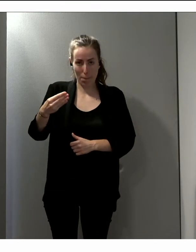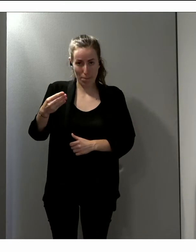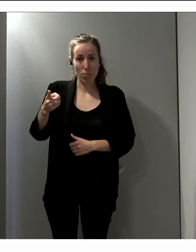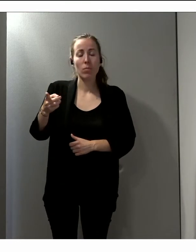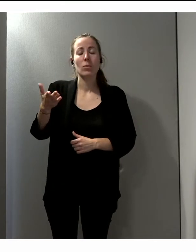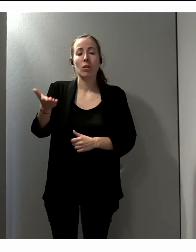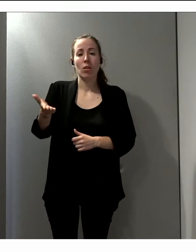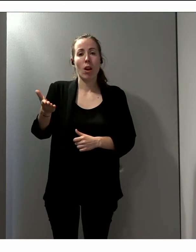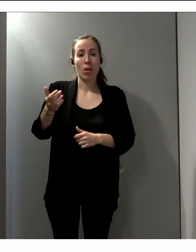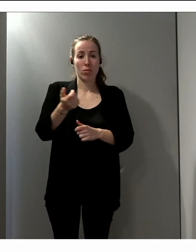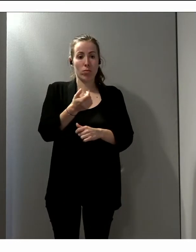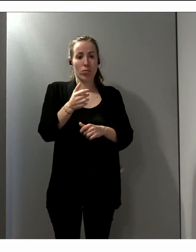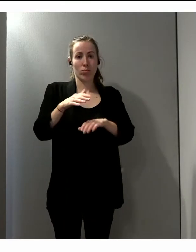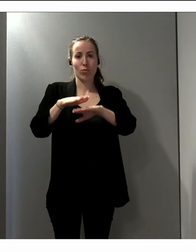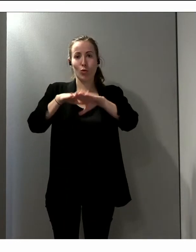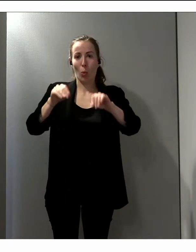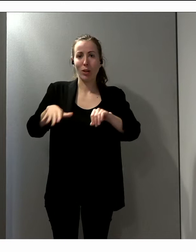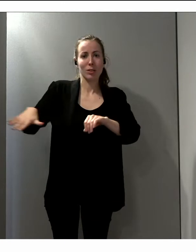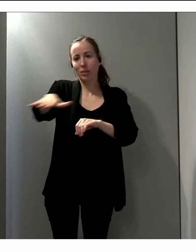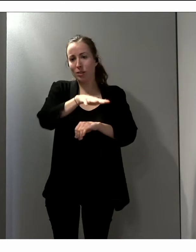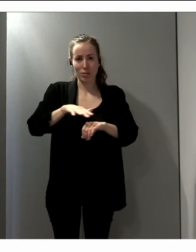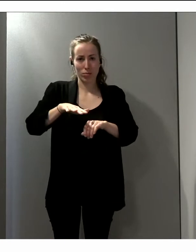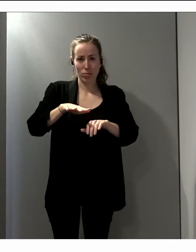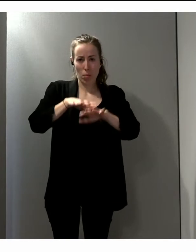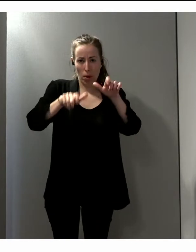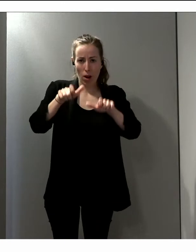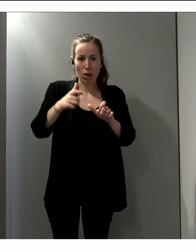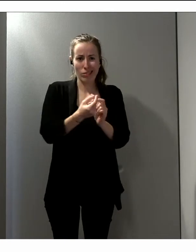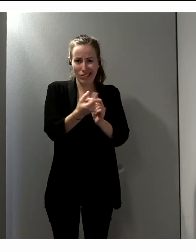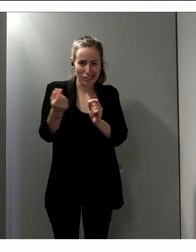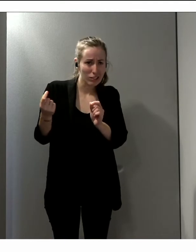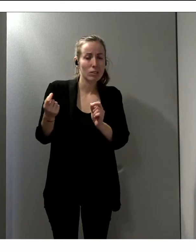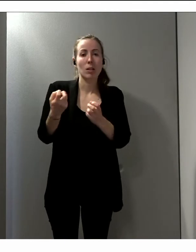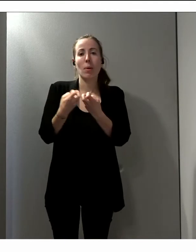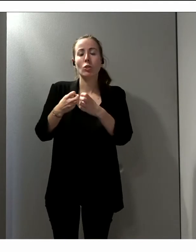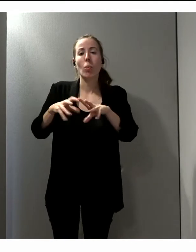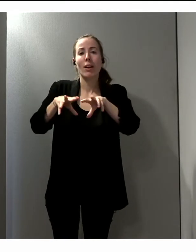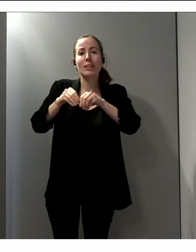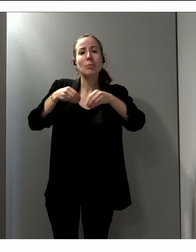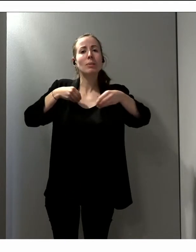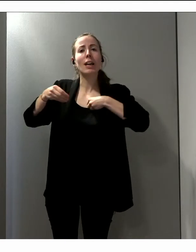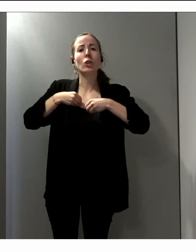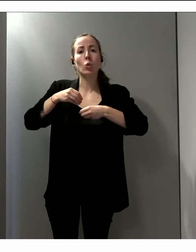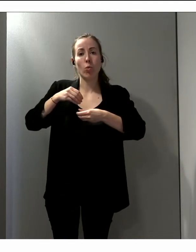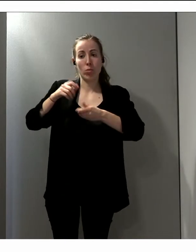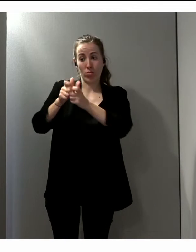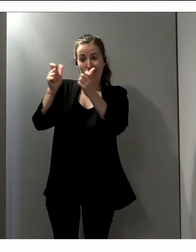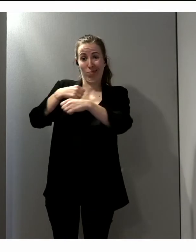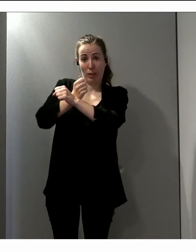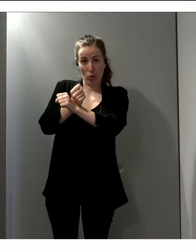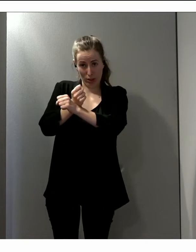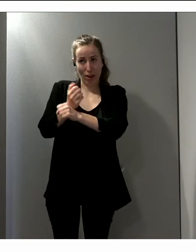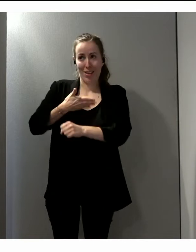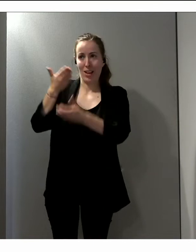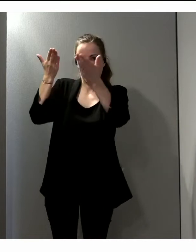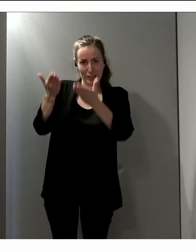de beaucoup d'acteurs locaux et particulièrement de l'équipe de direction du centre de détention, on a pu mettre en